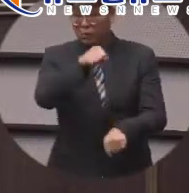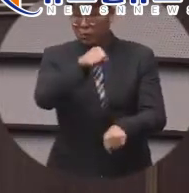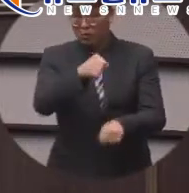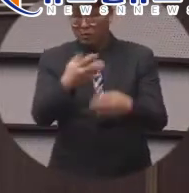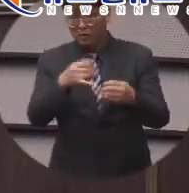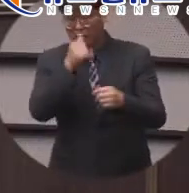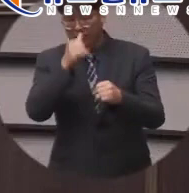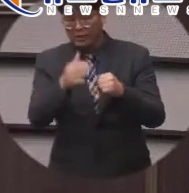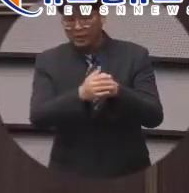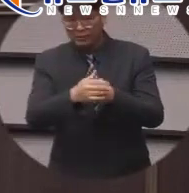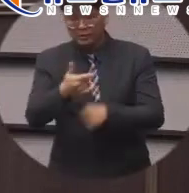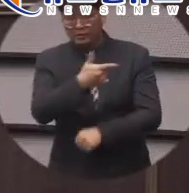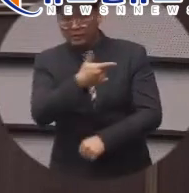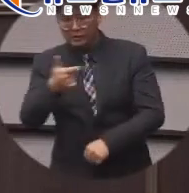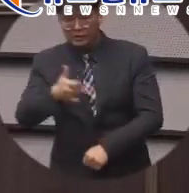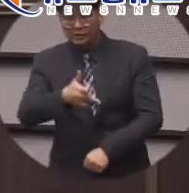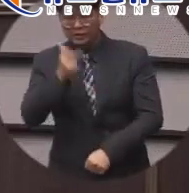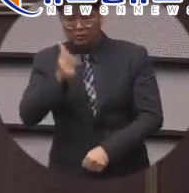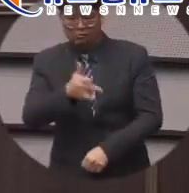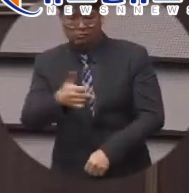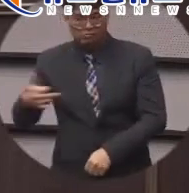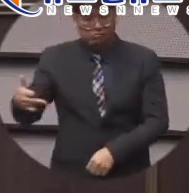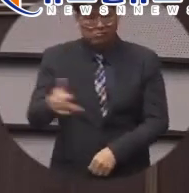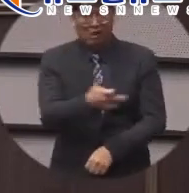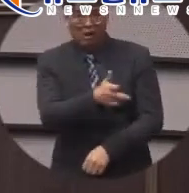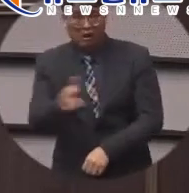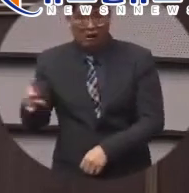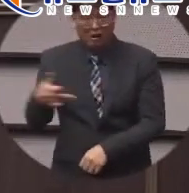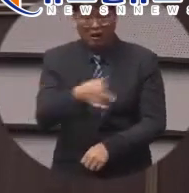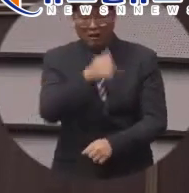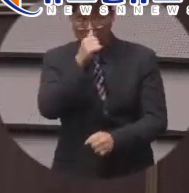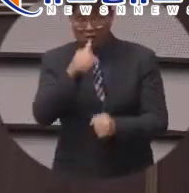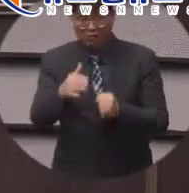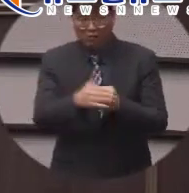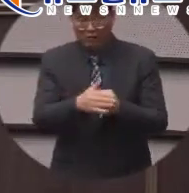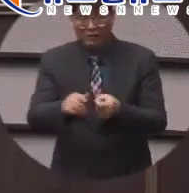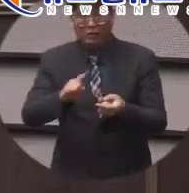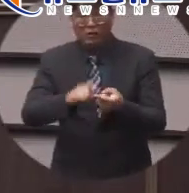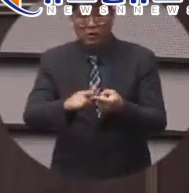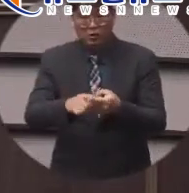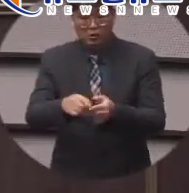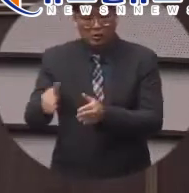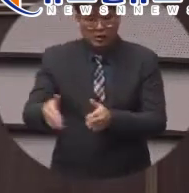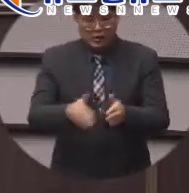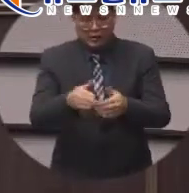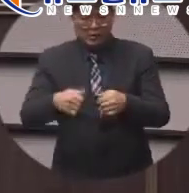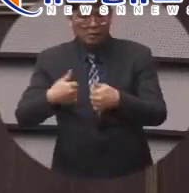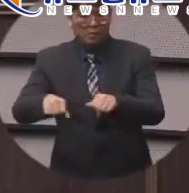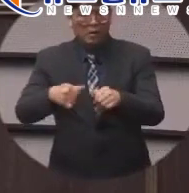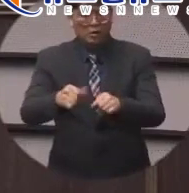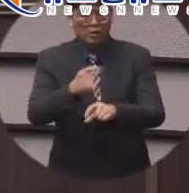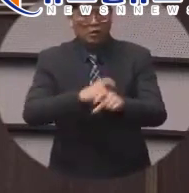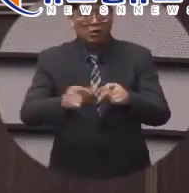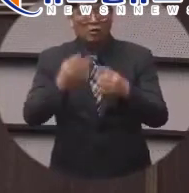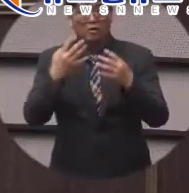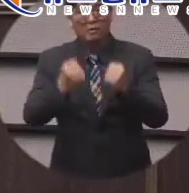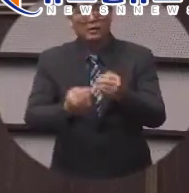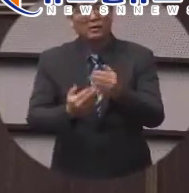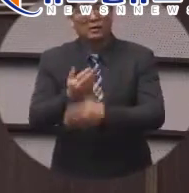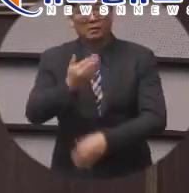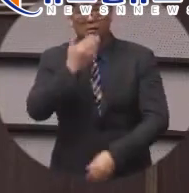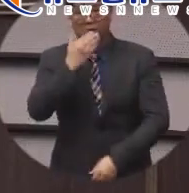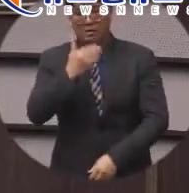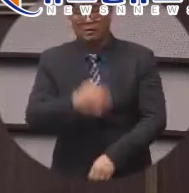탓에 대형 트럭들이 도로를 빈번하게 왕래하고 있어 이에 따른 도로 파손이 시시각각 발생할 우려가